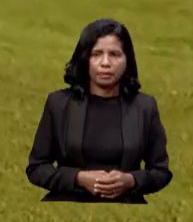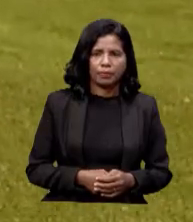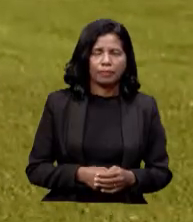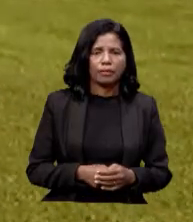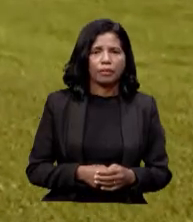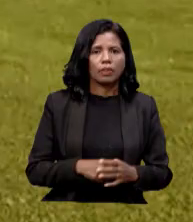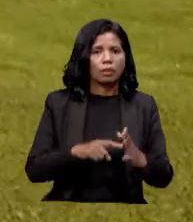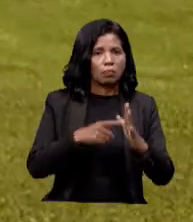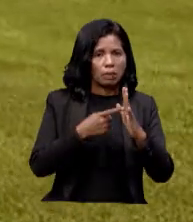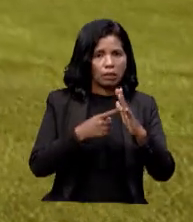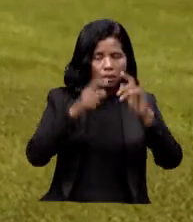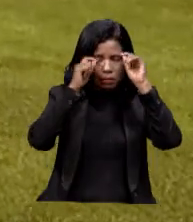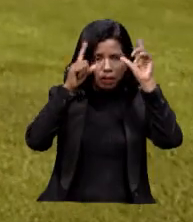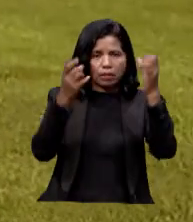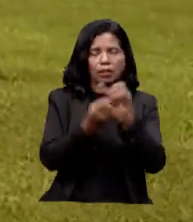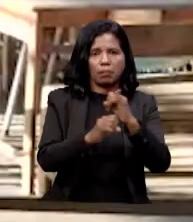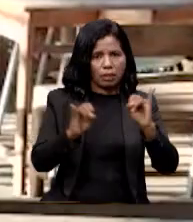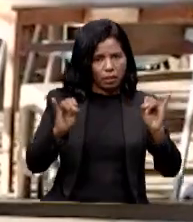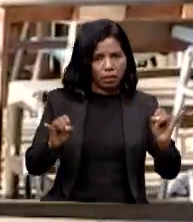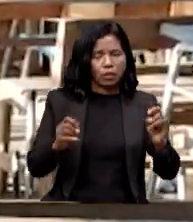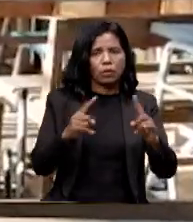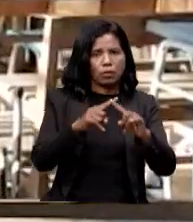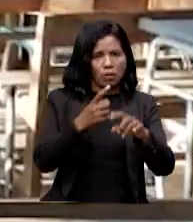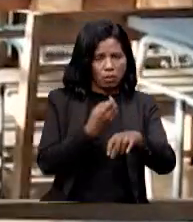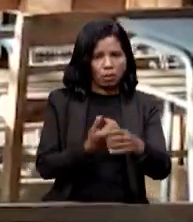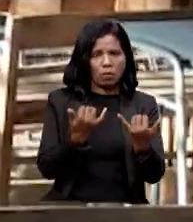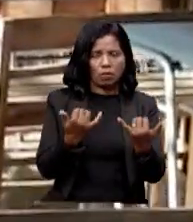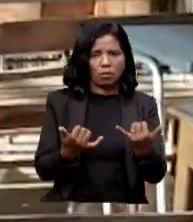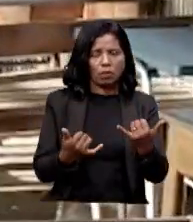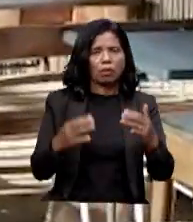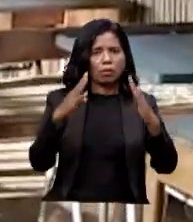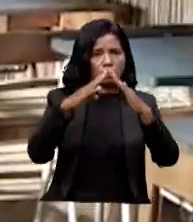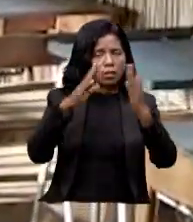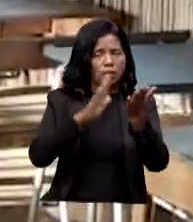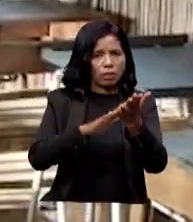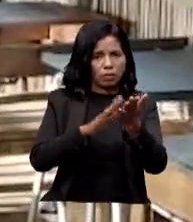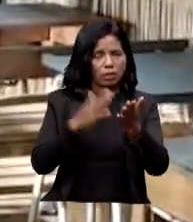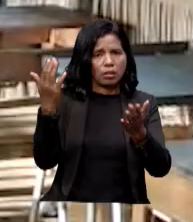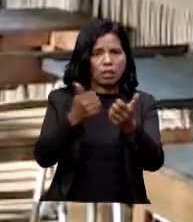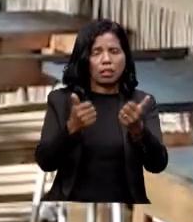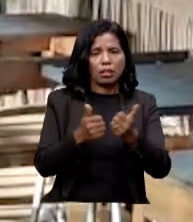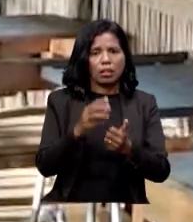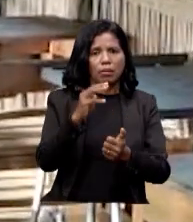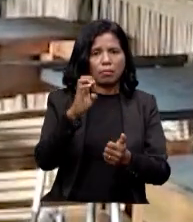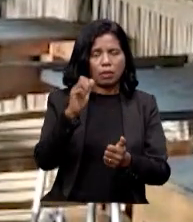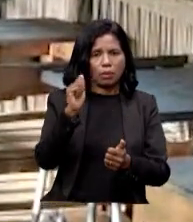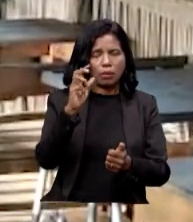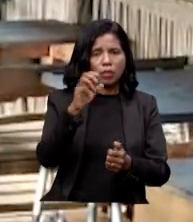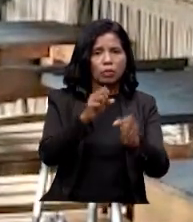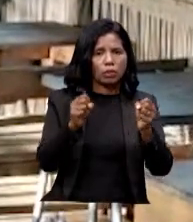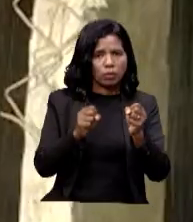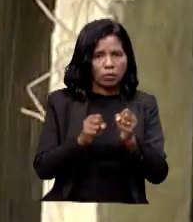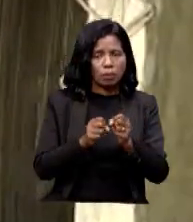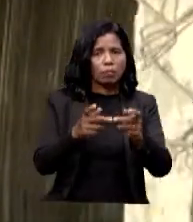Timor-Leste retan ukungan toras ne condição ensino básico filial Ramahana e aldeia Meuai, suku Waimori,